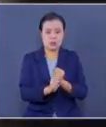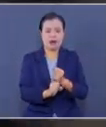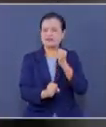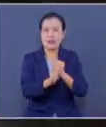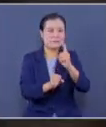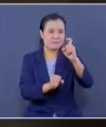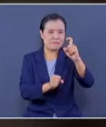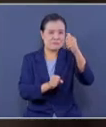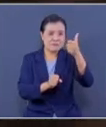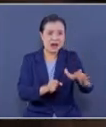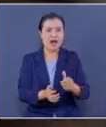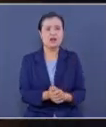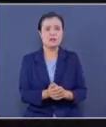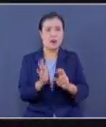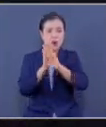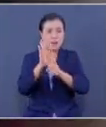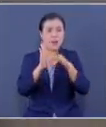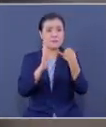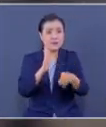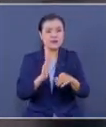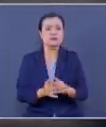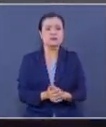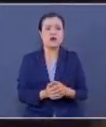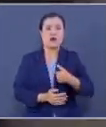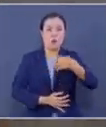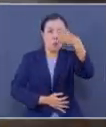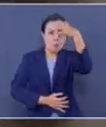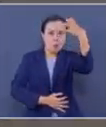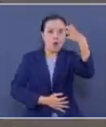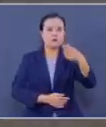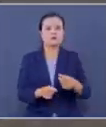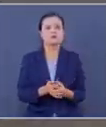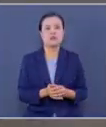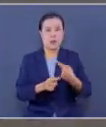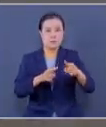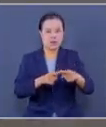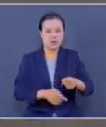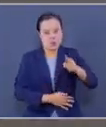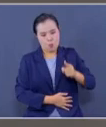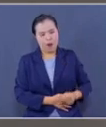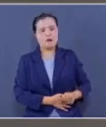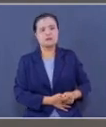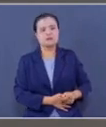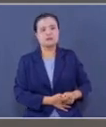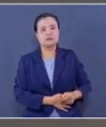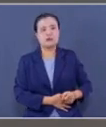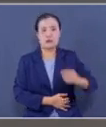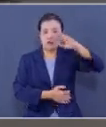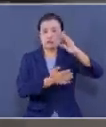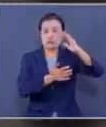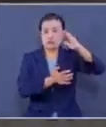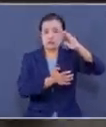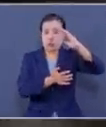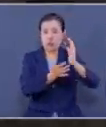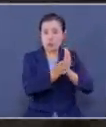ก็ไม่พอใจครับชักอาวุธมีดออกมาวางไว้บนหน้าตักพนักงานก็เลยแจ้งตำรวจให้มาควบคุม